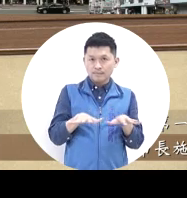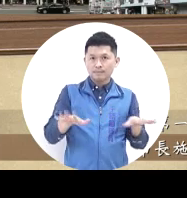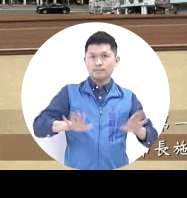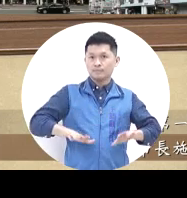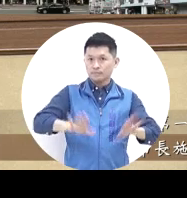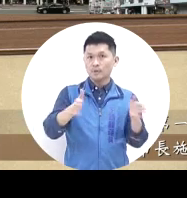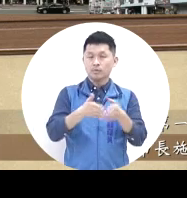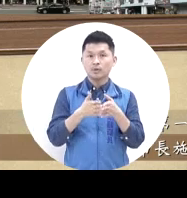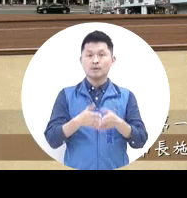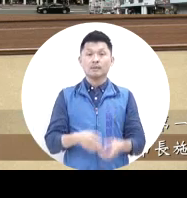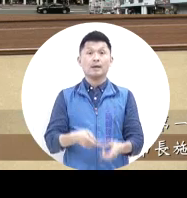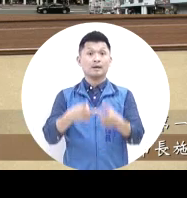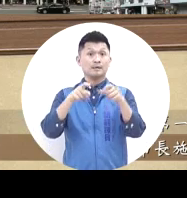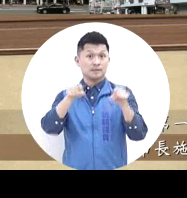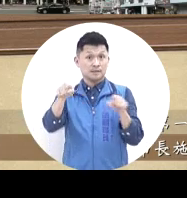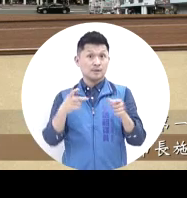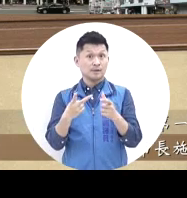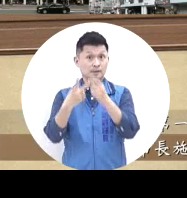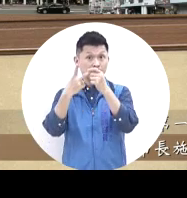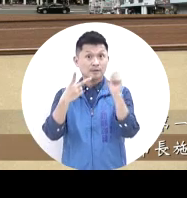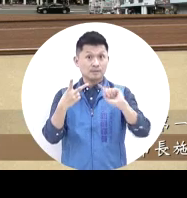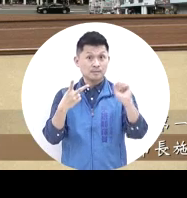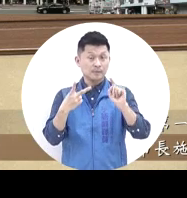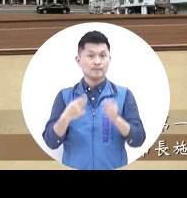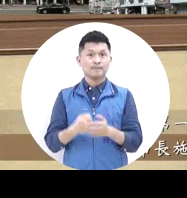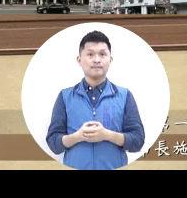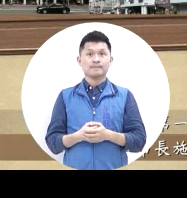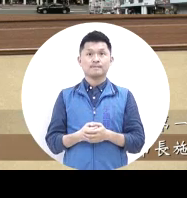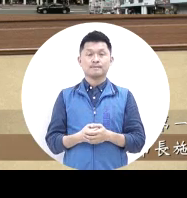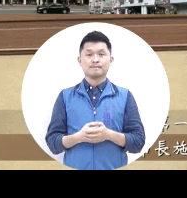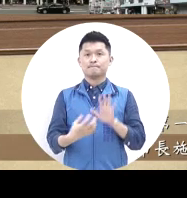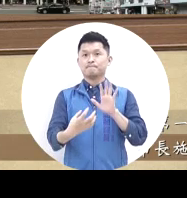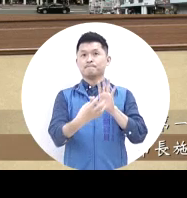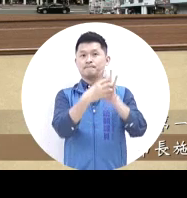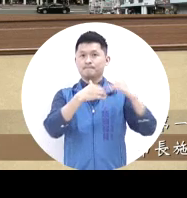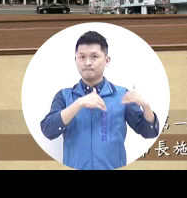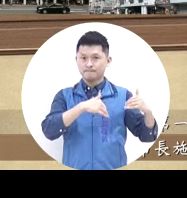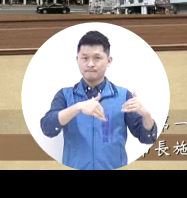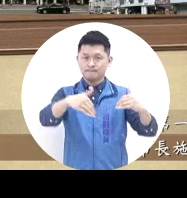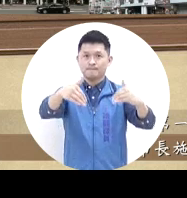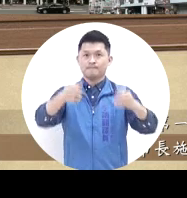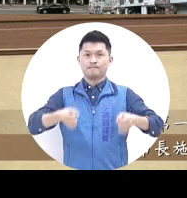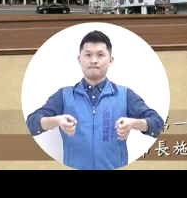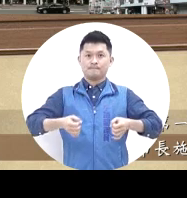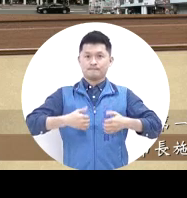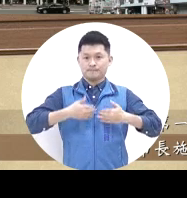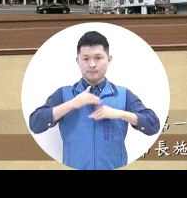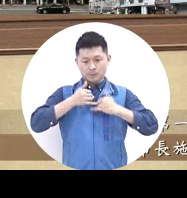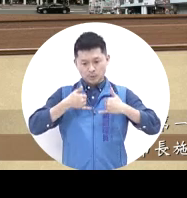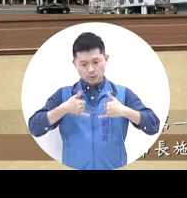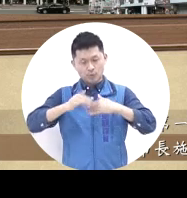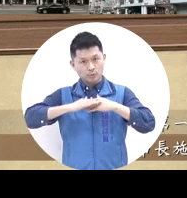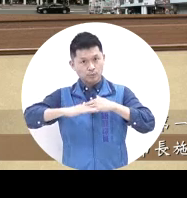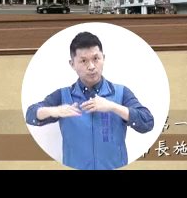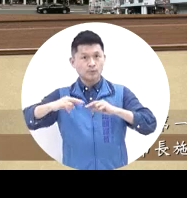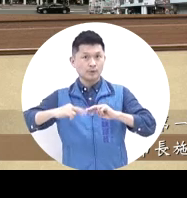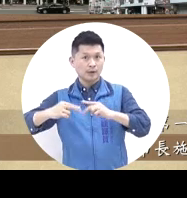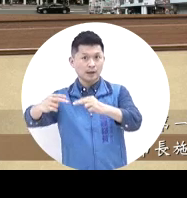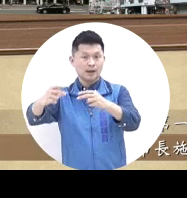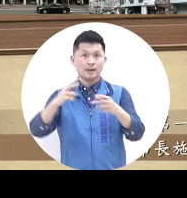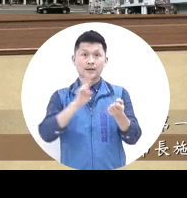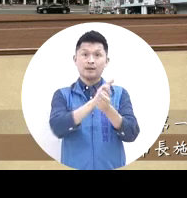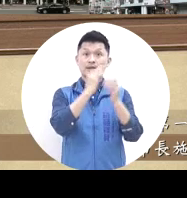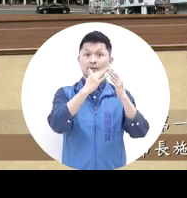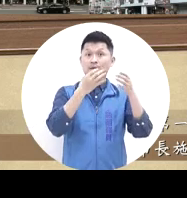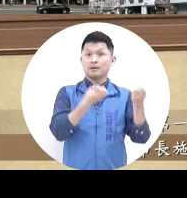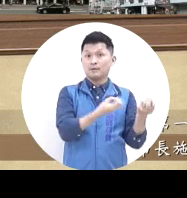2件对有关市会案街道建筑物立面的修缮，林家花园、府中游集已经